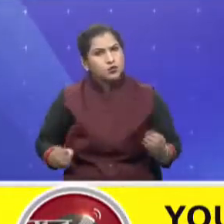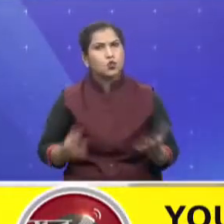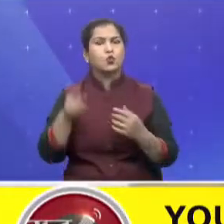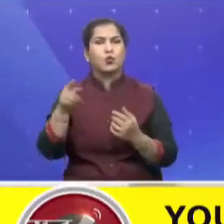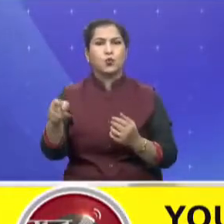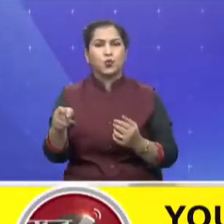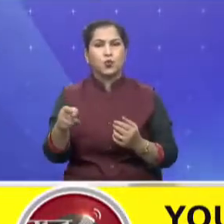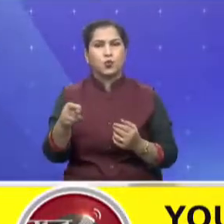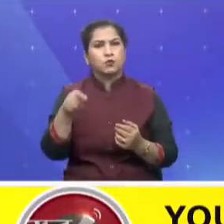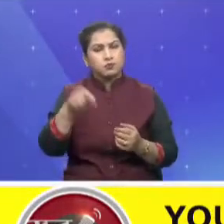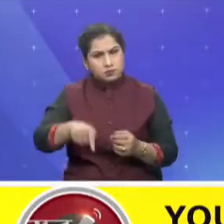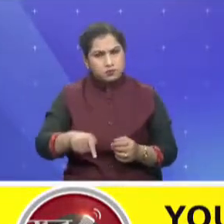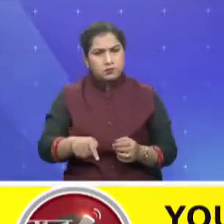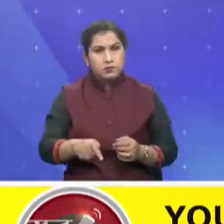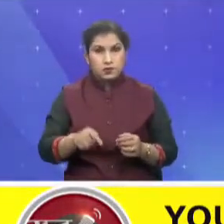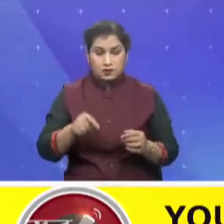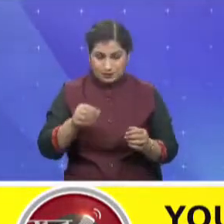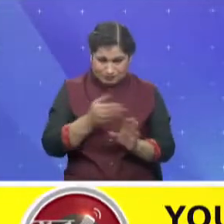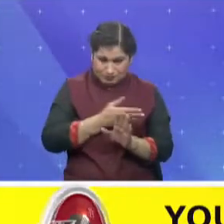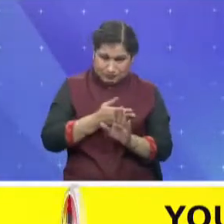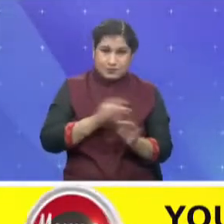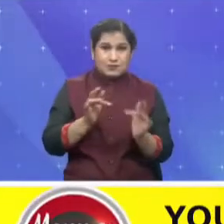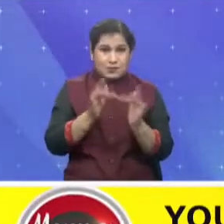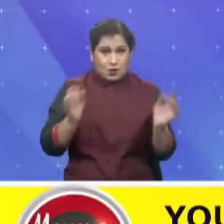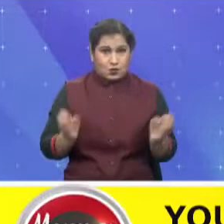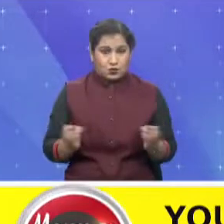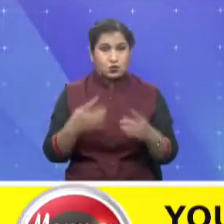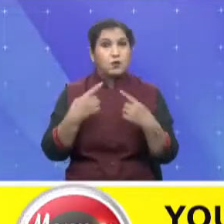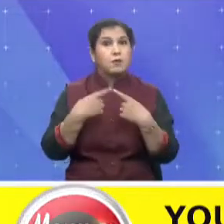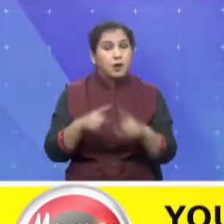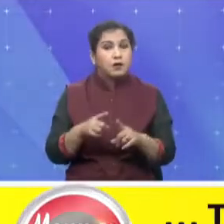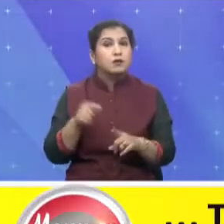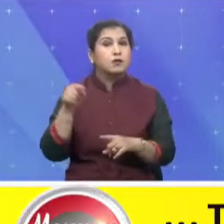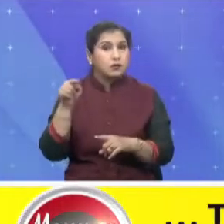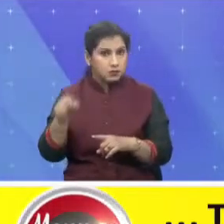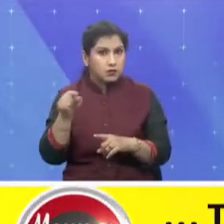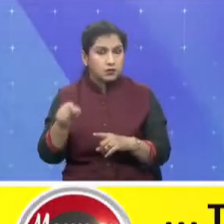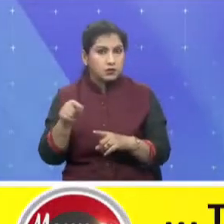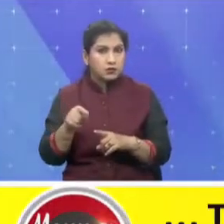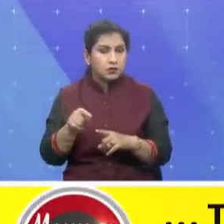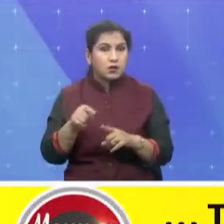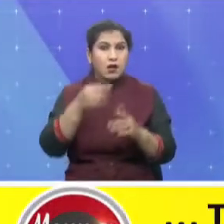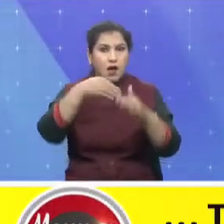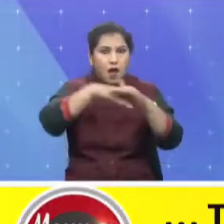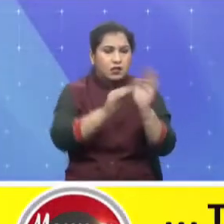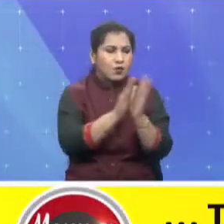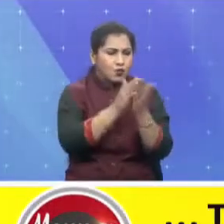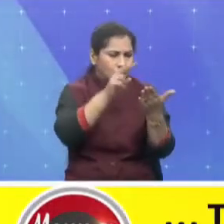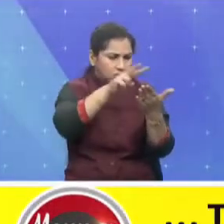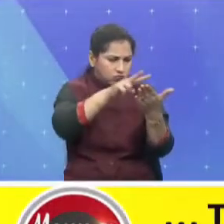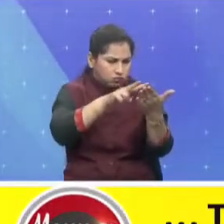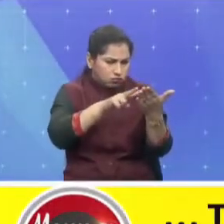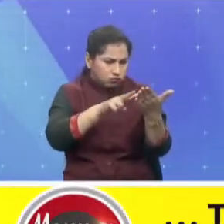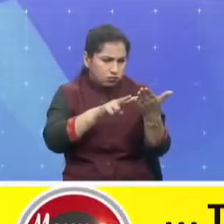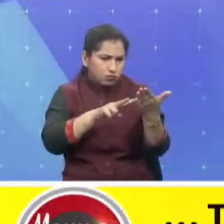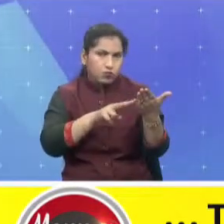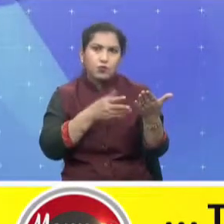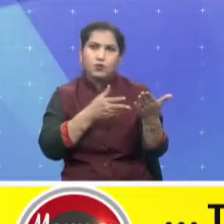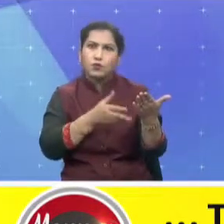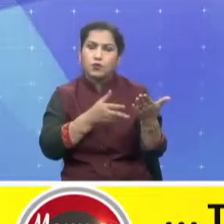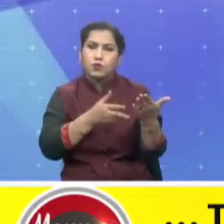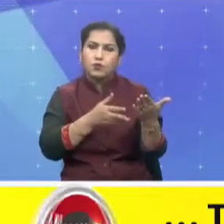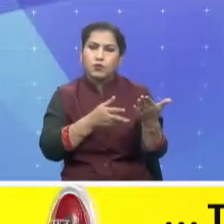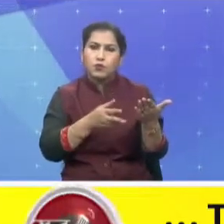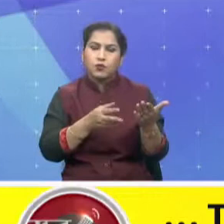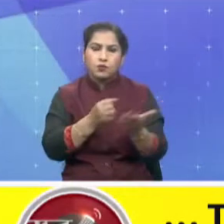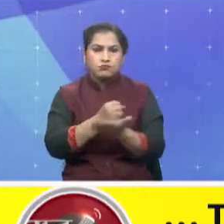ये कोर्स भले अभी शुरू किया गया है, लेकिन इसमें जो कंटेंट पढ़ाया जाता है उसे